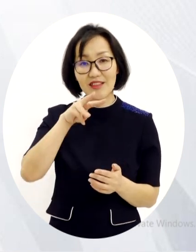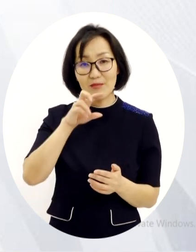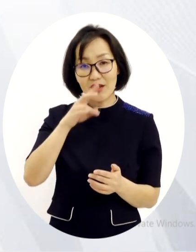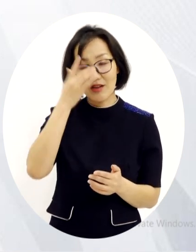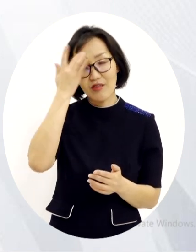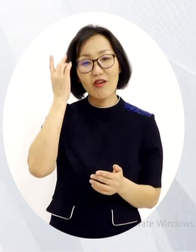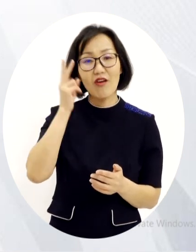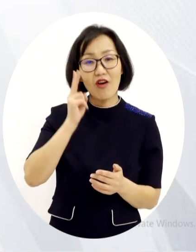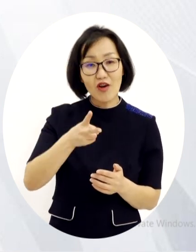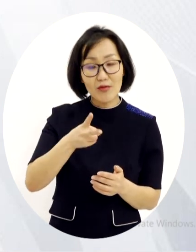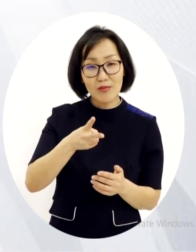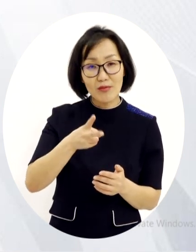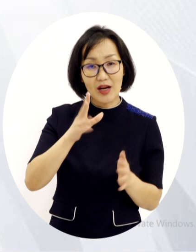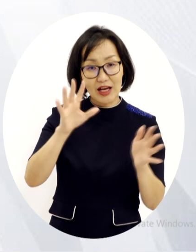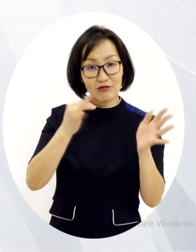тэлмэн